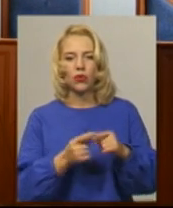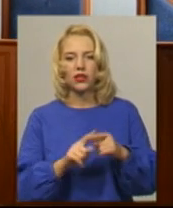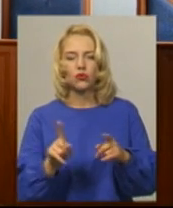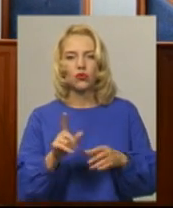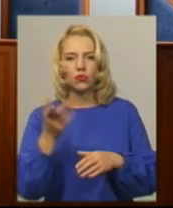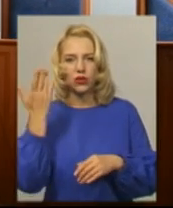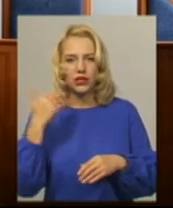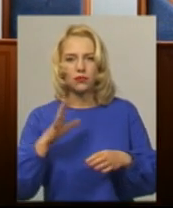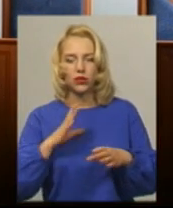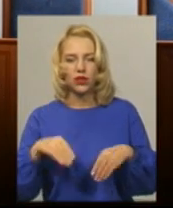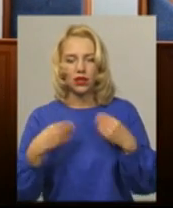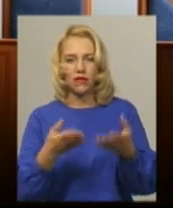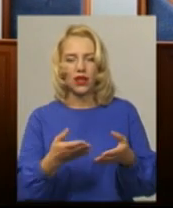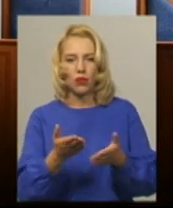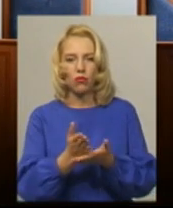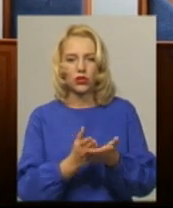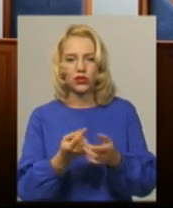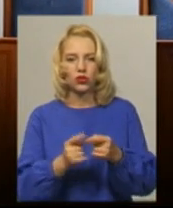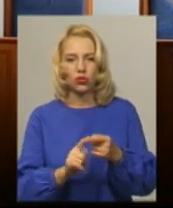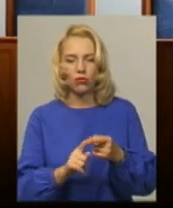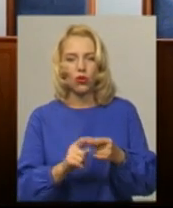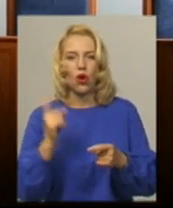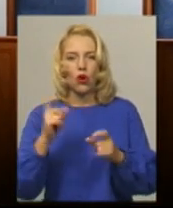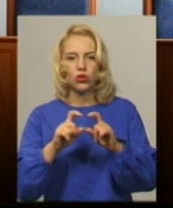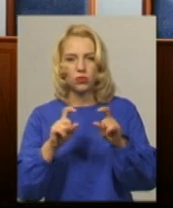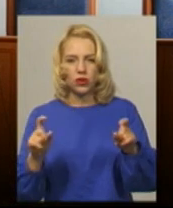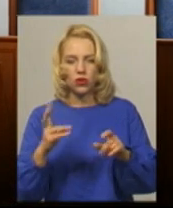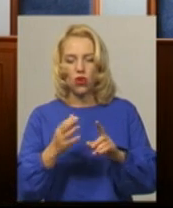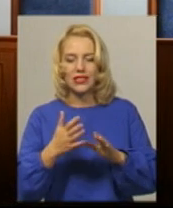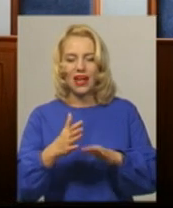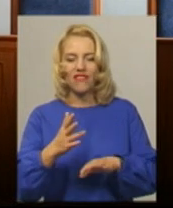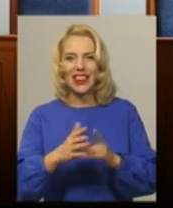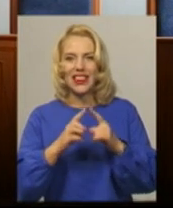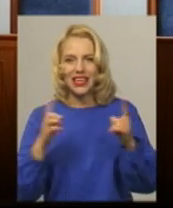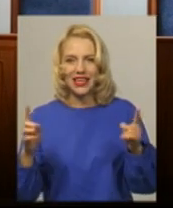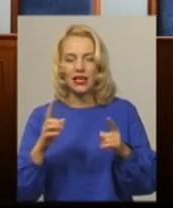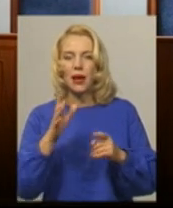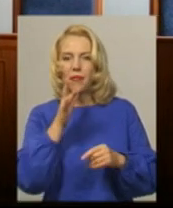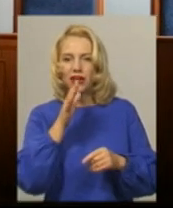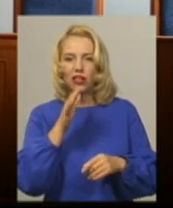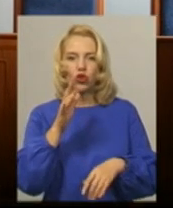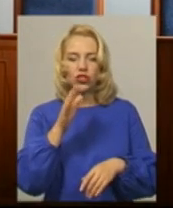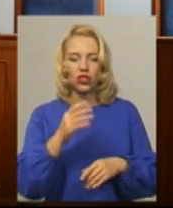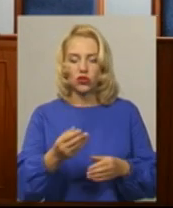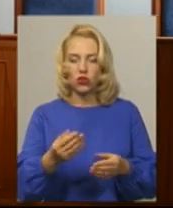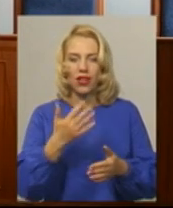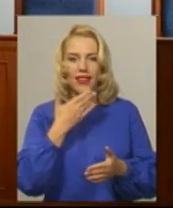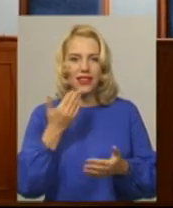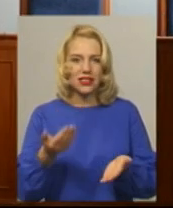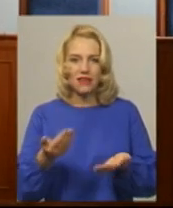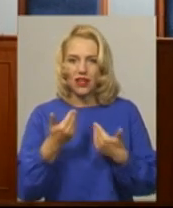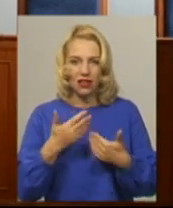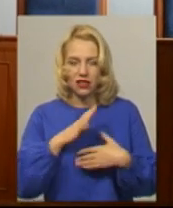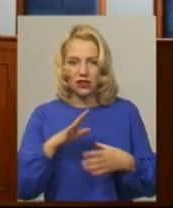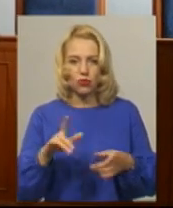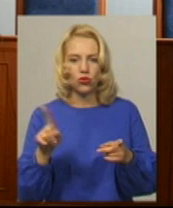надавали послуги цьому господарству, але за великий період часу вони не зверталися, на сьогоднішній день вони на підприємство не звернулися, щоб